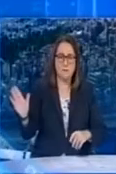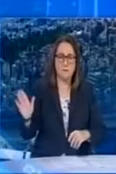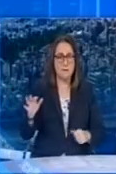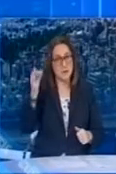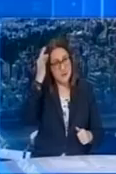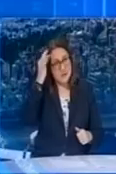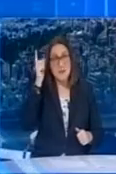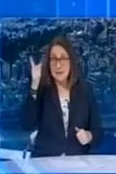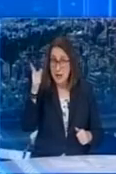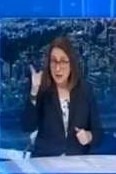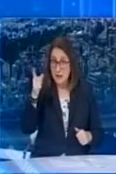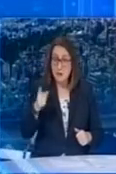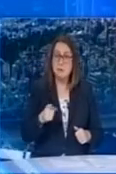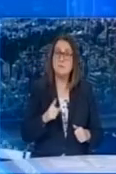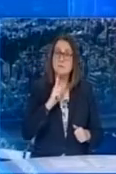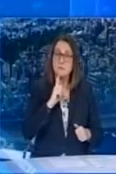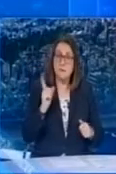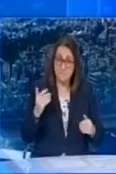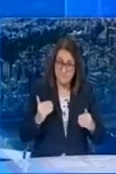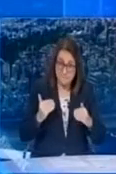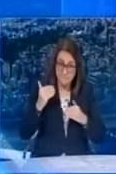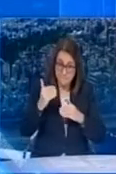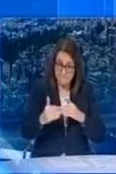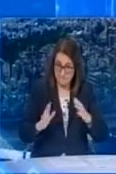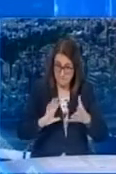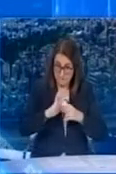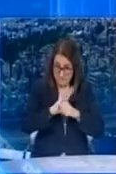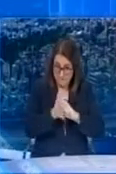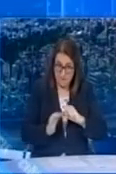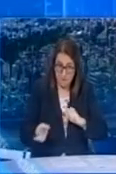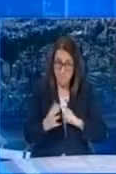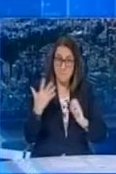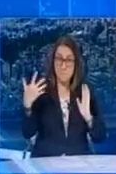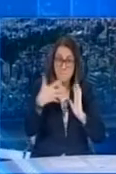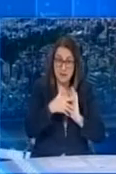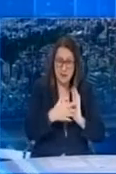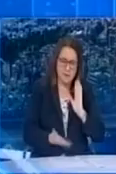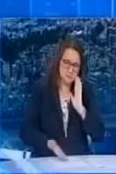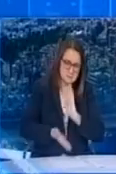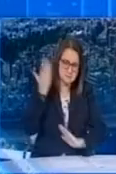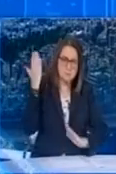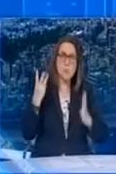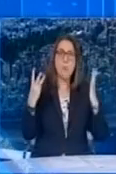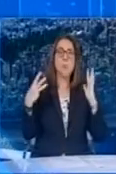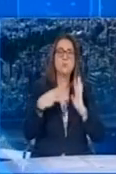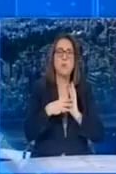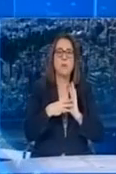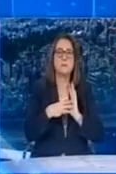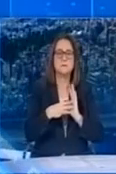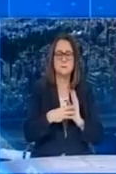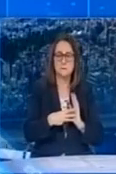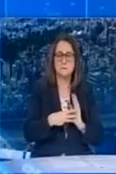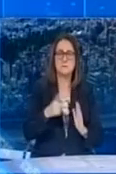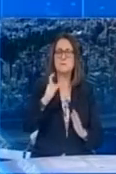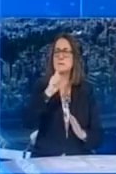οι ΜΕΘ από την πανδημία και μετά αυξήθηκαν από 5.000 σε 8.000. Στην